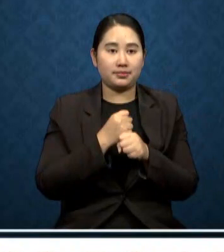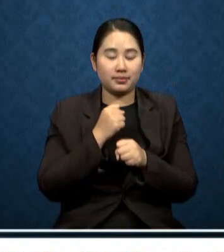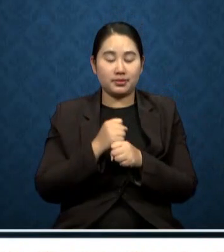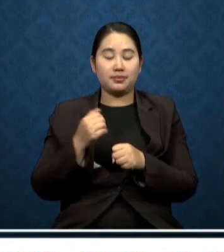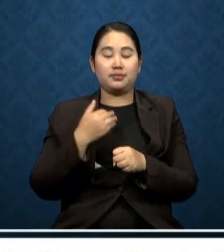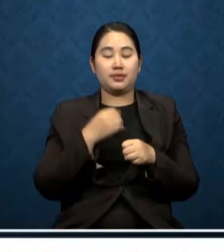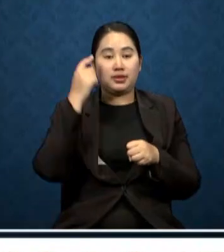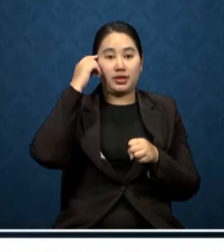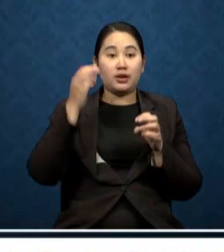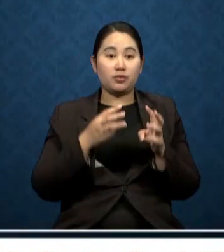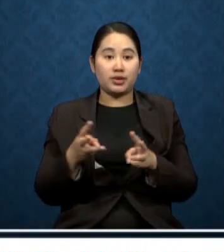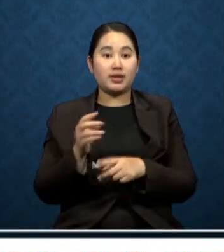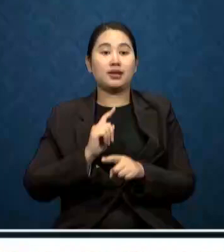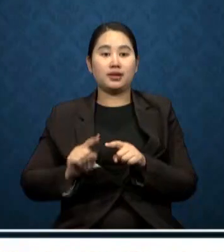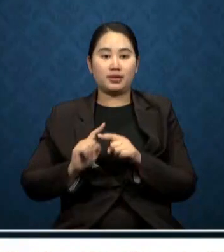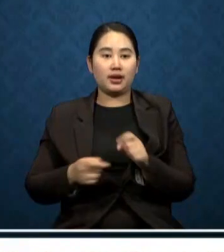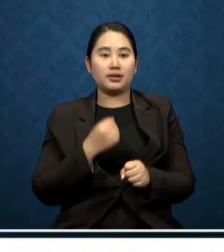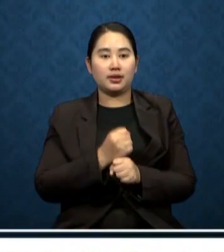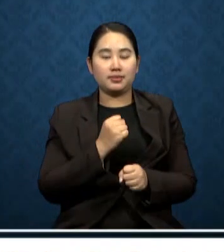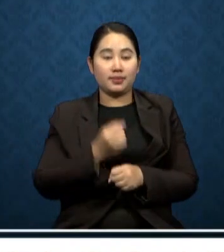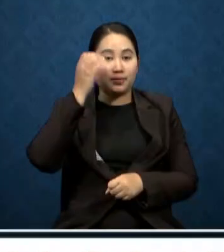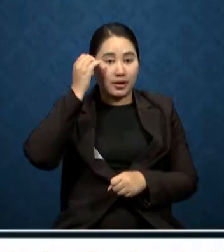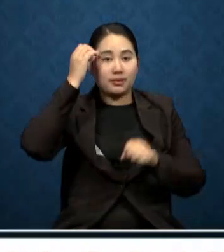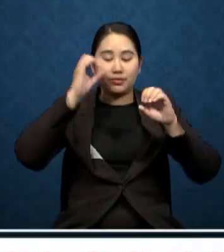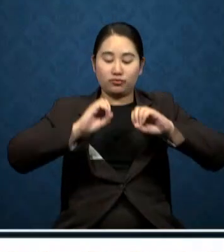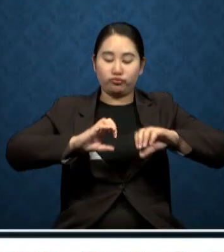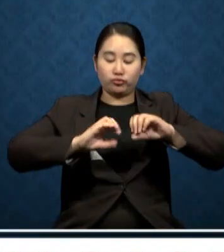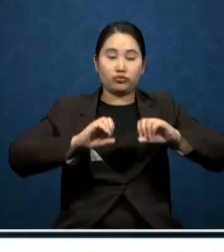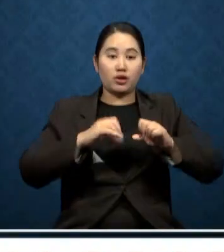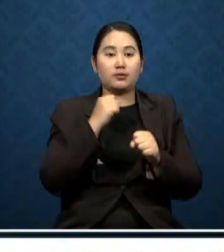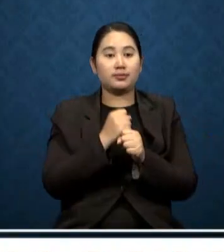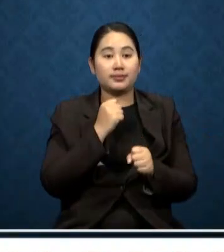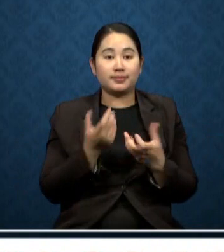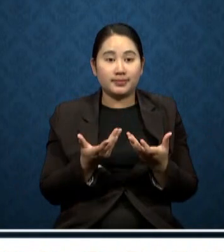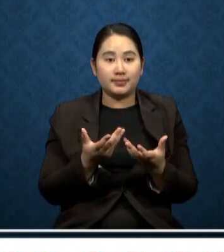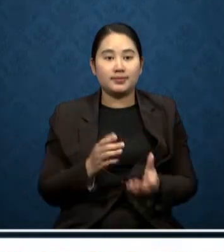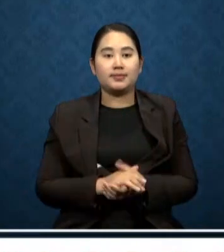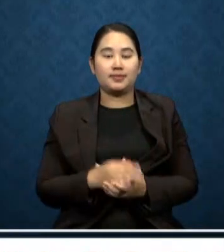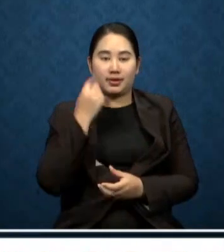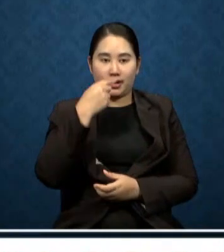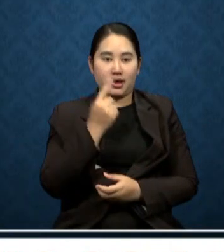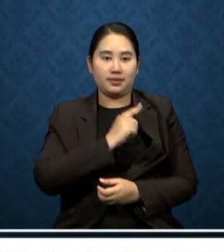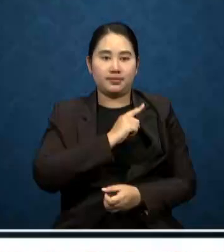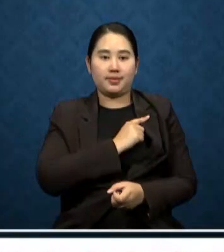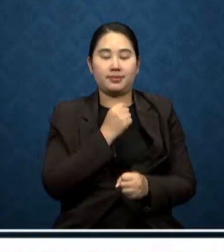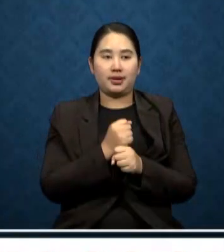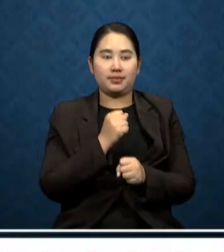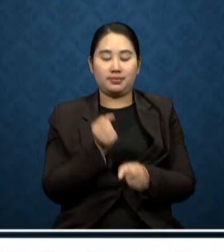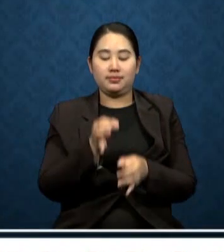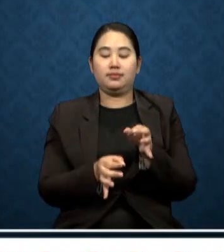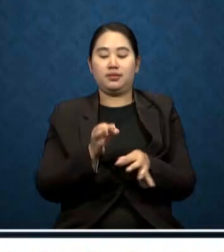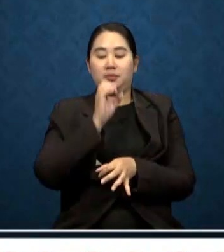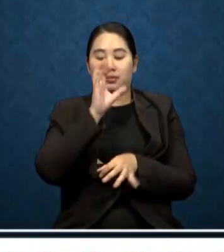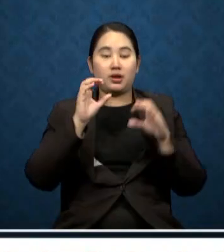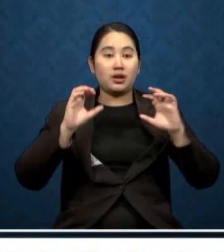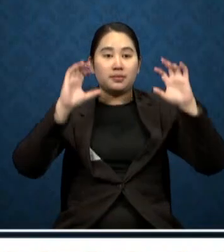หาวิธีการตอไปว่าจะให้ความรู้ ความเข้าใจในการประกอบกจการใจะมารับผิชอบ ชี้แงประยงภาค